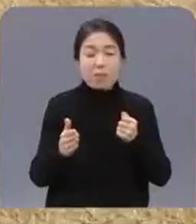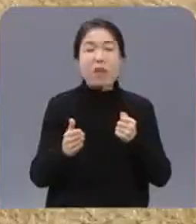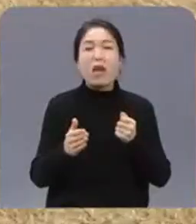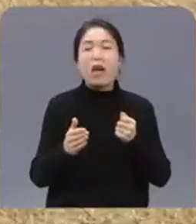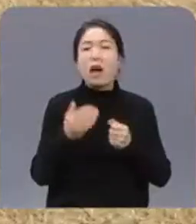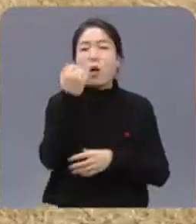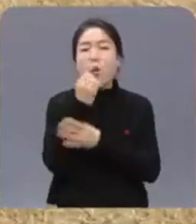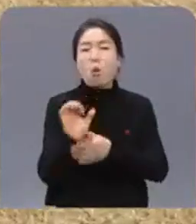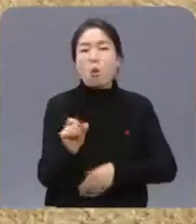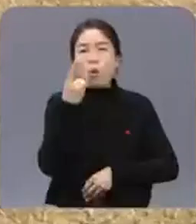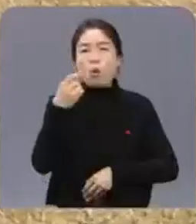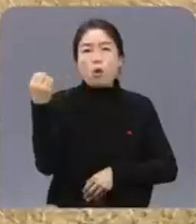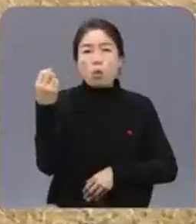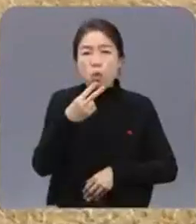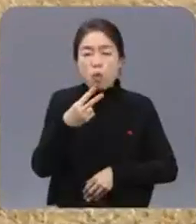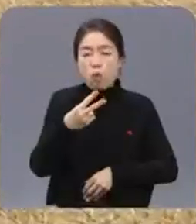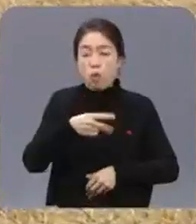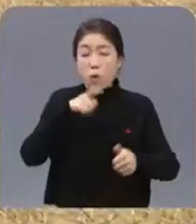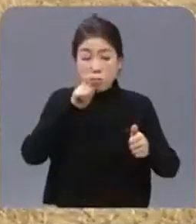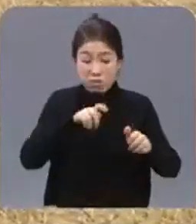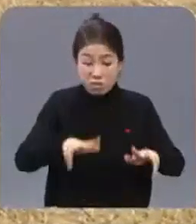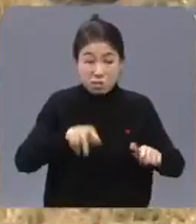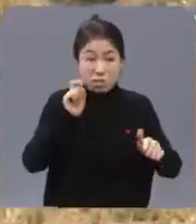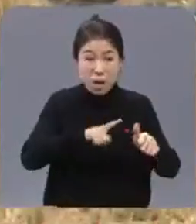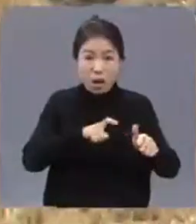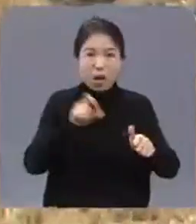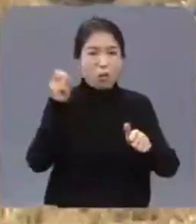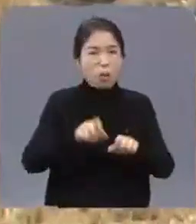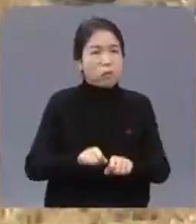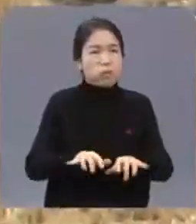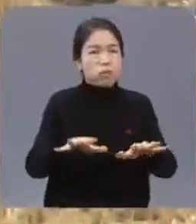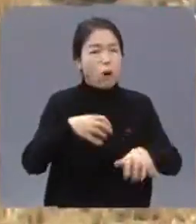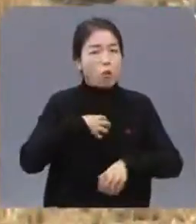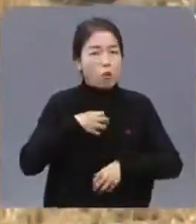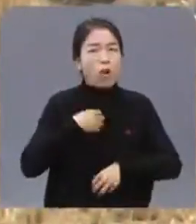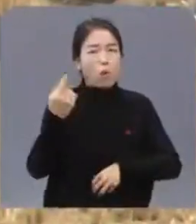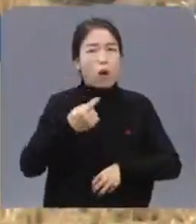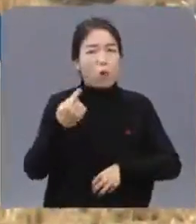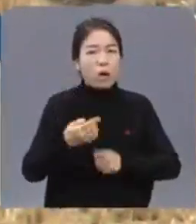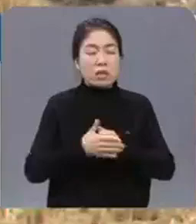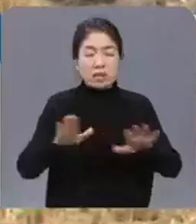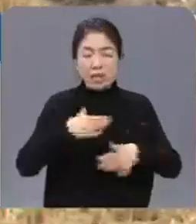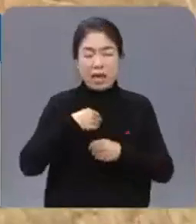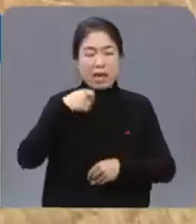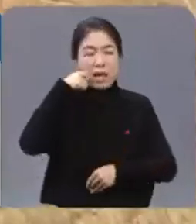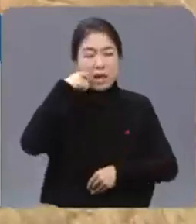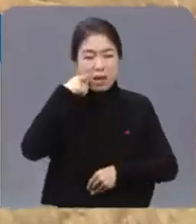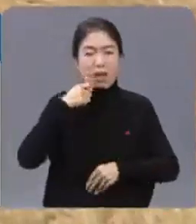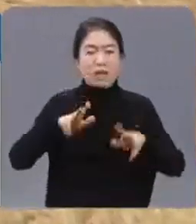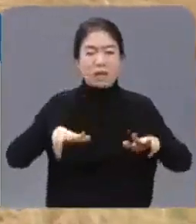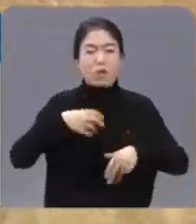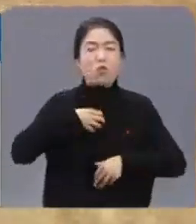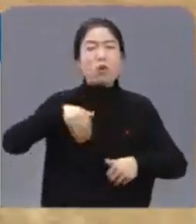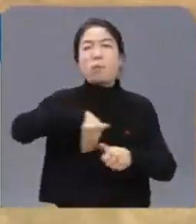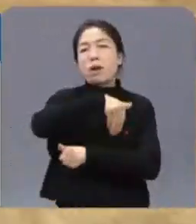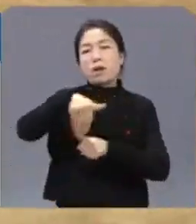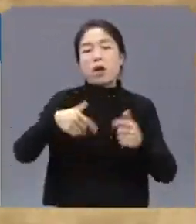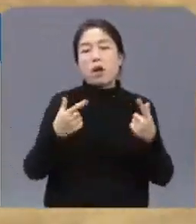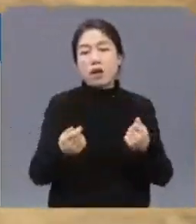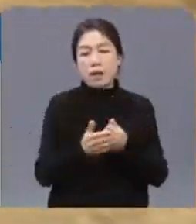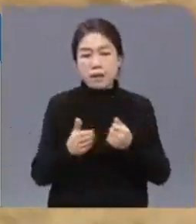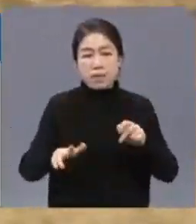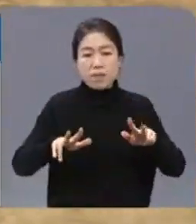오염원도 다시 확산할 수 있다고 보고 있습니다 철새가 아직 안심할 수 있는 단계는 아직도 상당히 위험한 단계입니다 지금